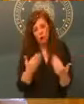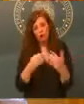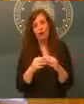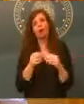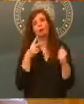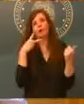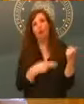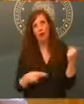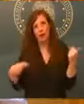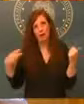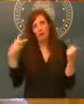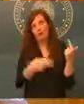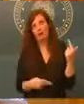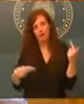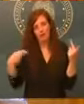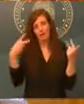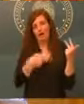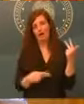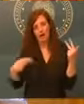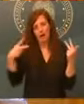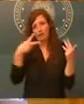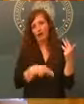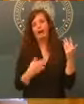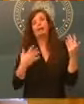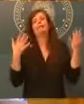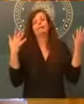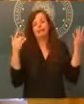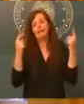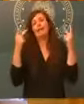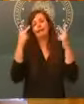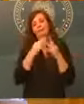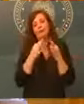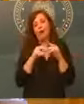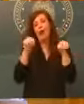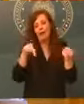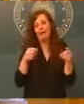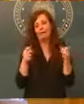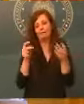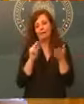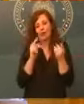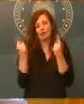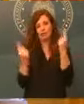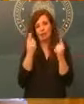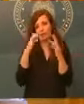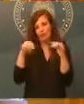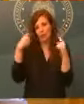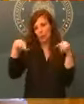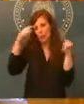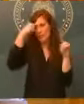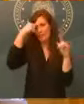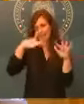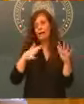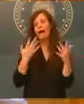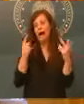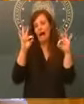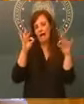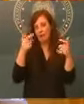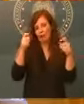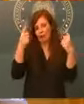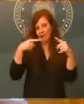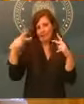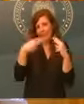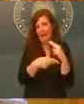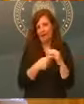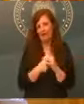che poi l'hanno in parte ridotta nella situazione che conosciamo. È stato facile stanziare adesso un altro